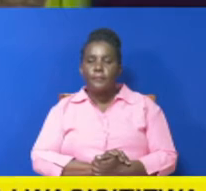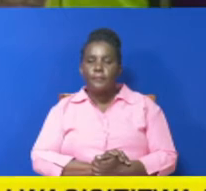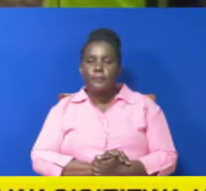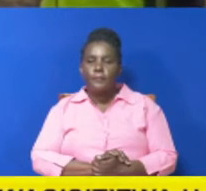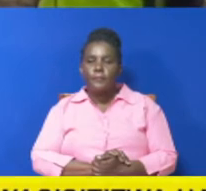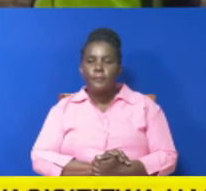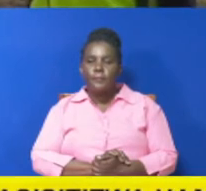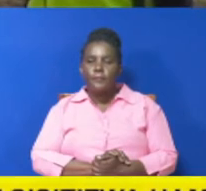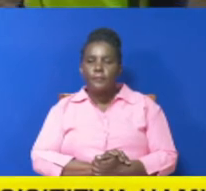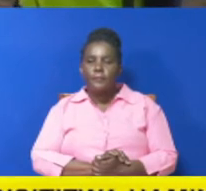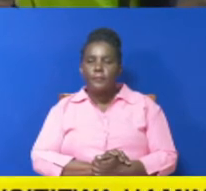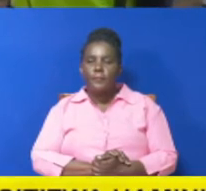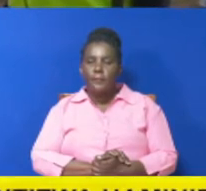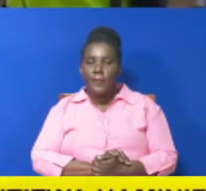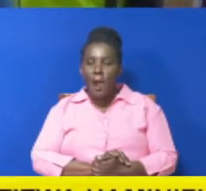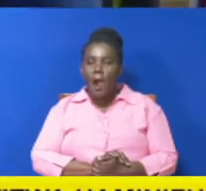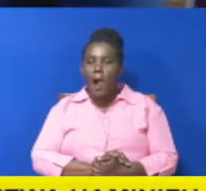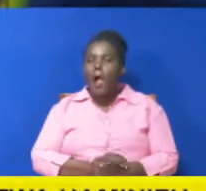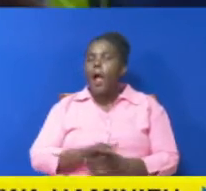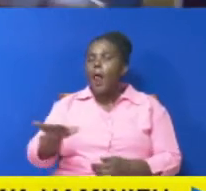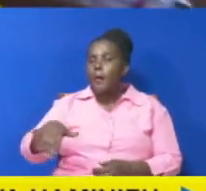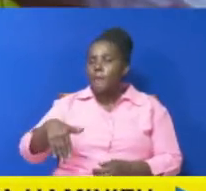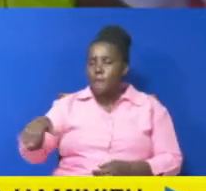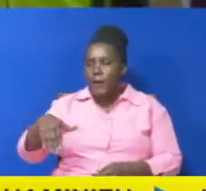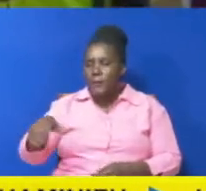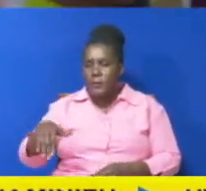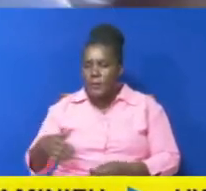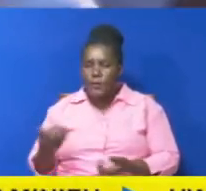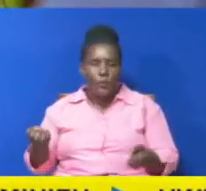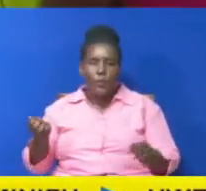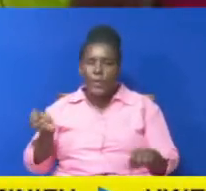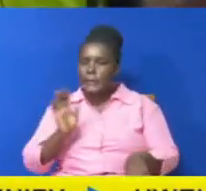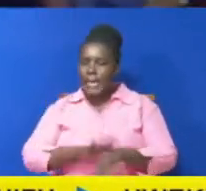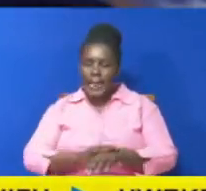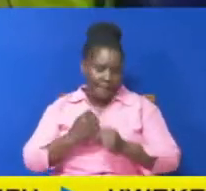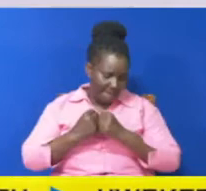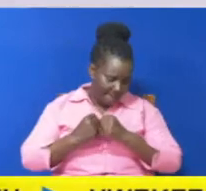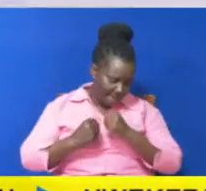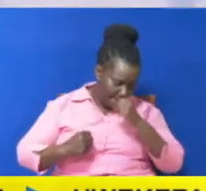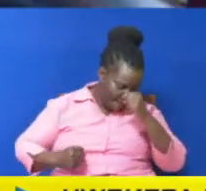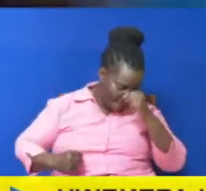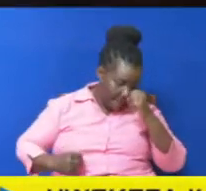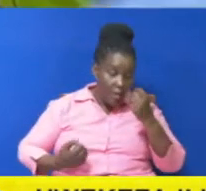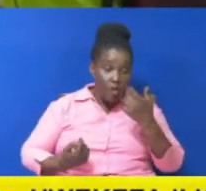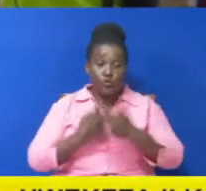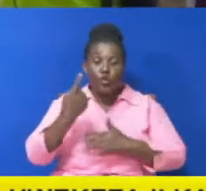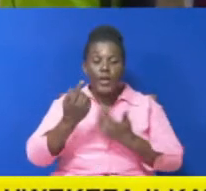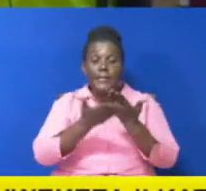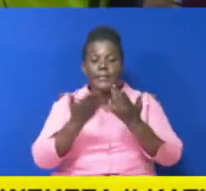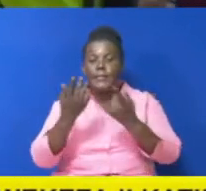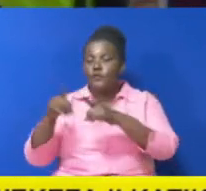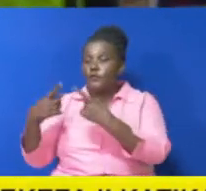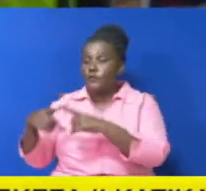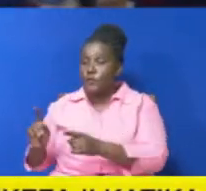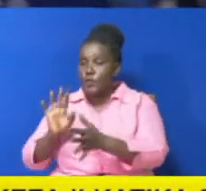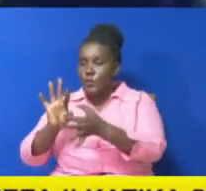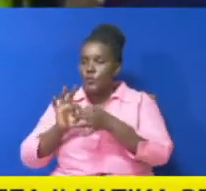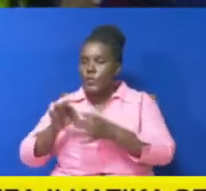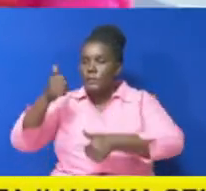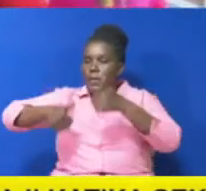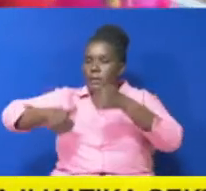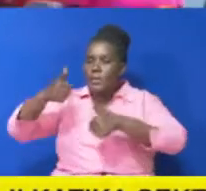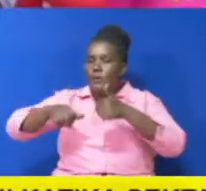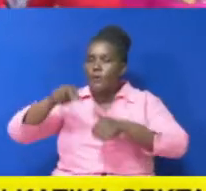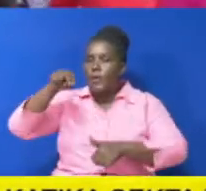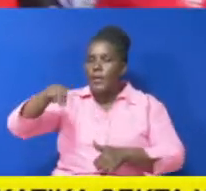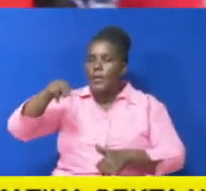Asubuhi na mapema jijini Dodoma wanakutana wataalamu wa kukata upepo kutoka mataifa mbalimbali katika mbio hizi za NBC